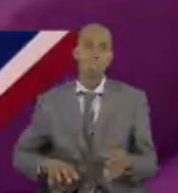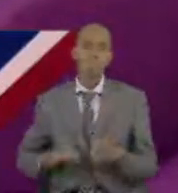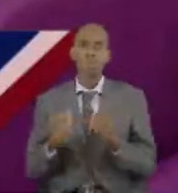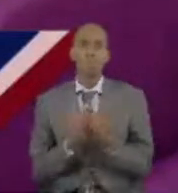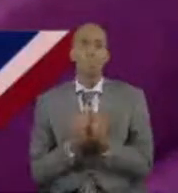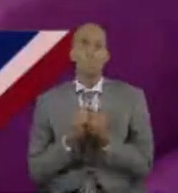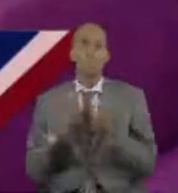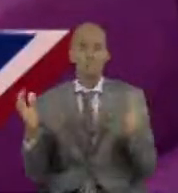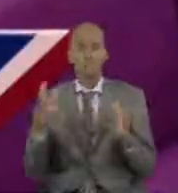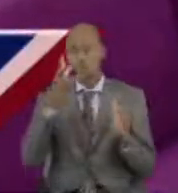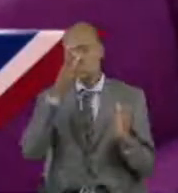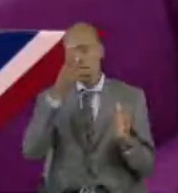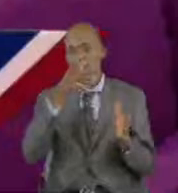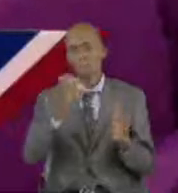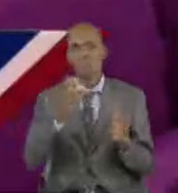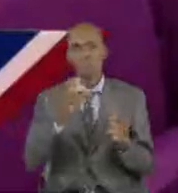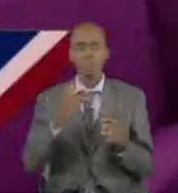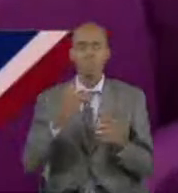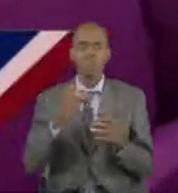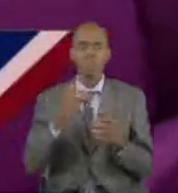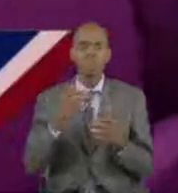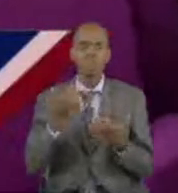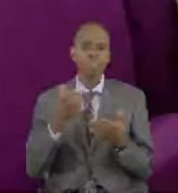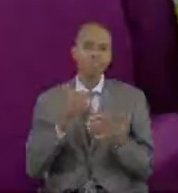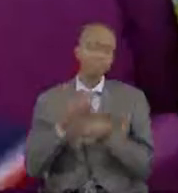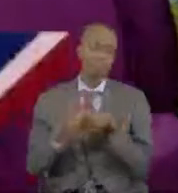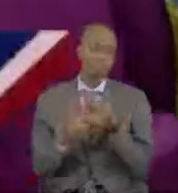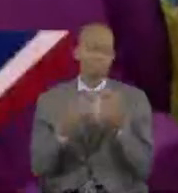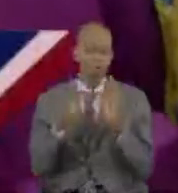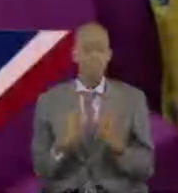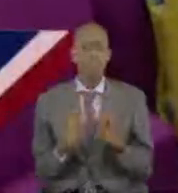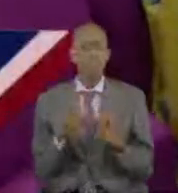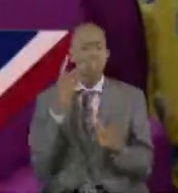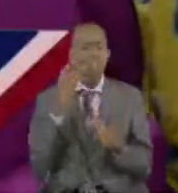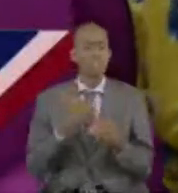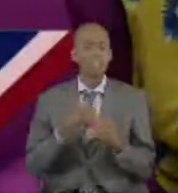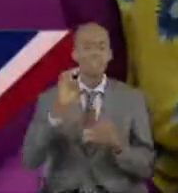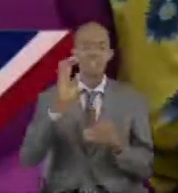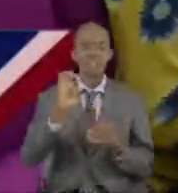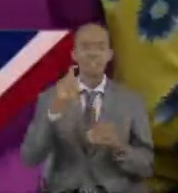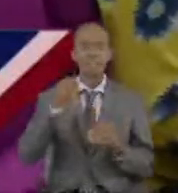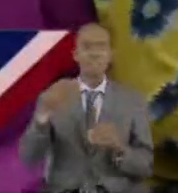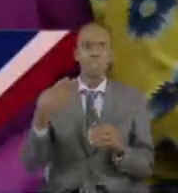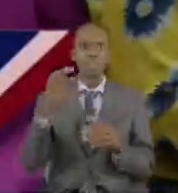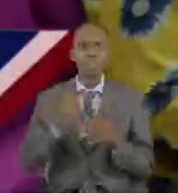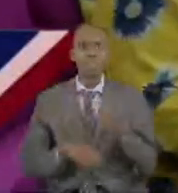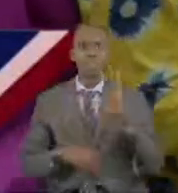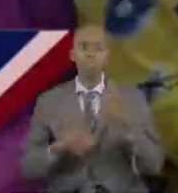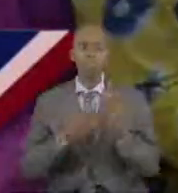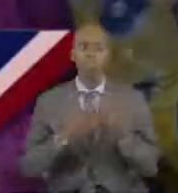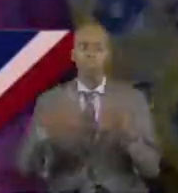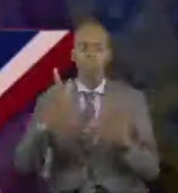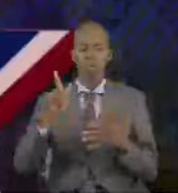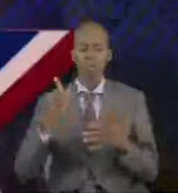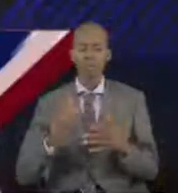conversation corrompue. Voyons Éphésiens chapitre 4. Éphésiens chapitre 4,